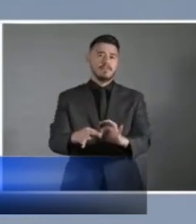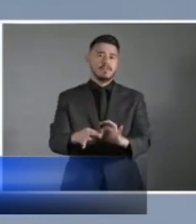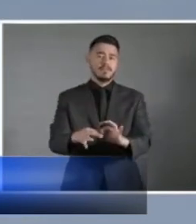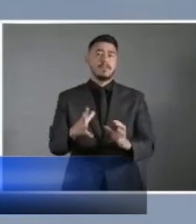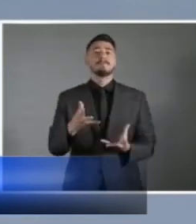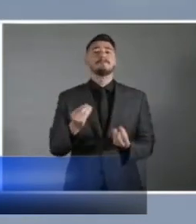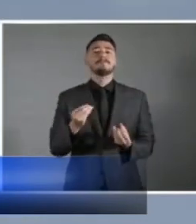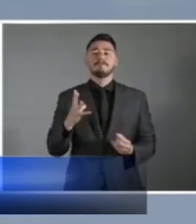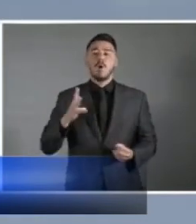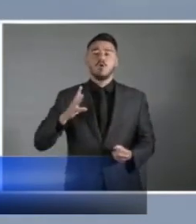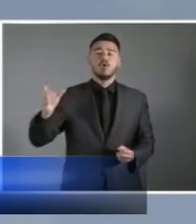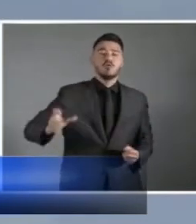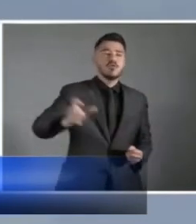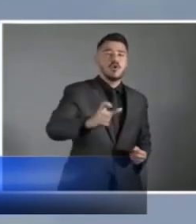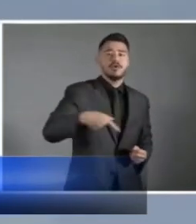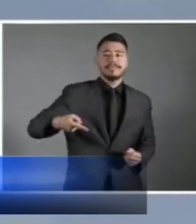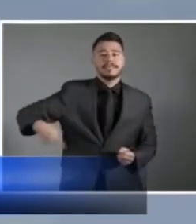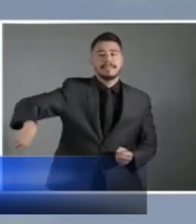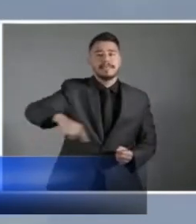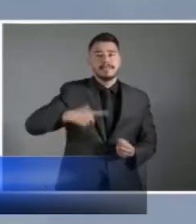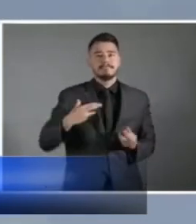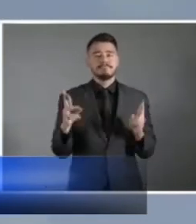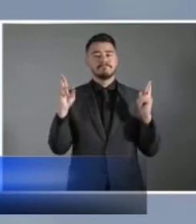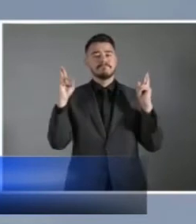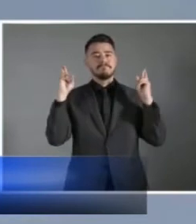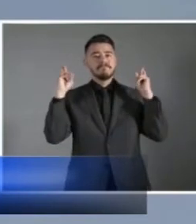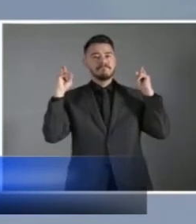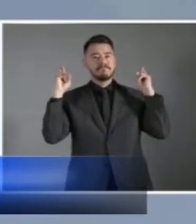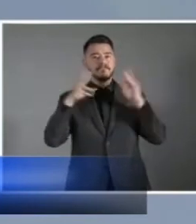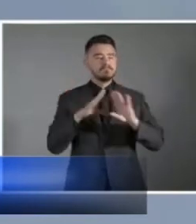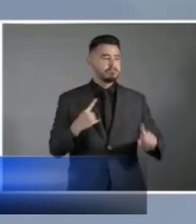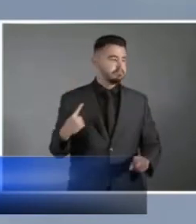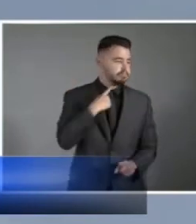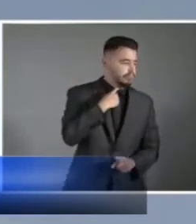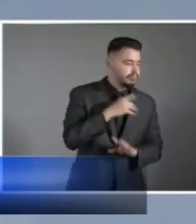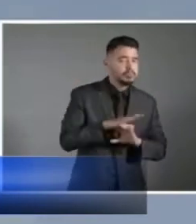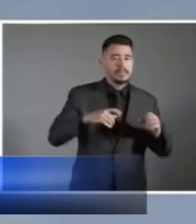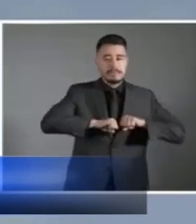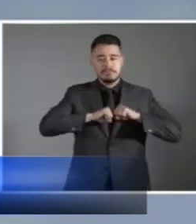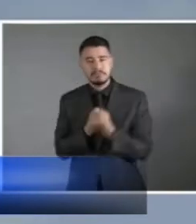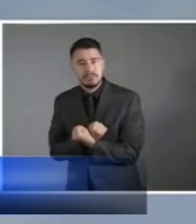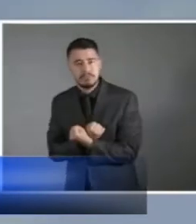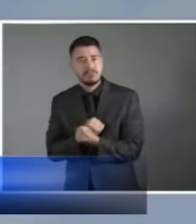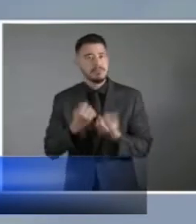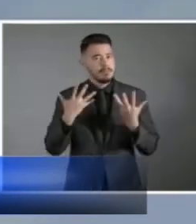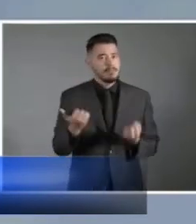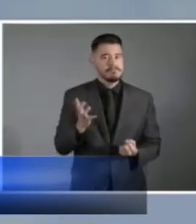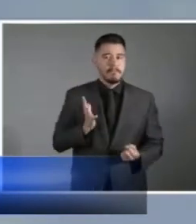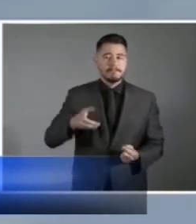τους να ταλαντεύεται ανάμεσα στην αισιοδοξία και την απεσιοδοξία, την απελπισία καμιά φορά.